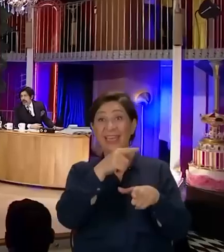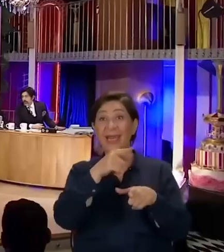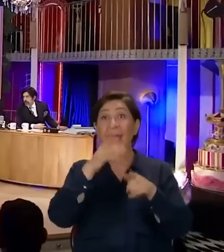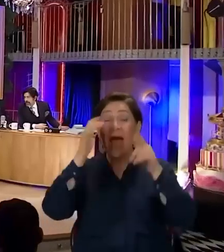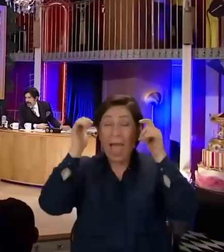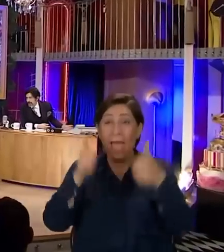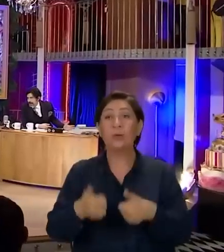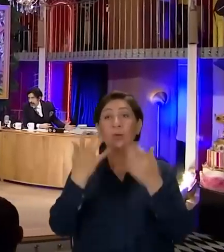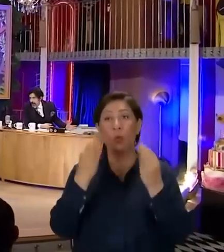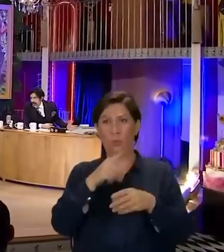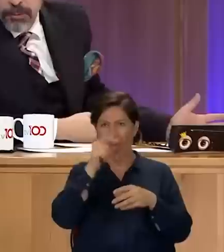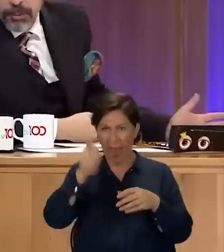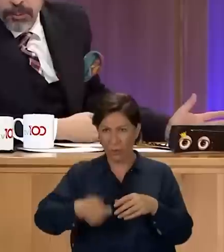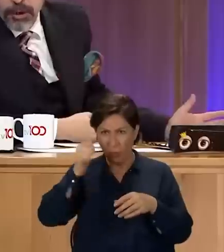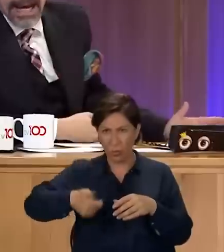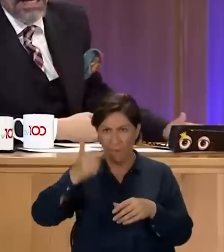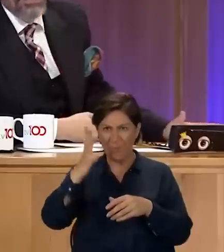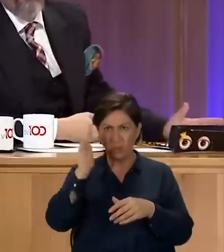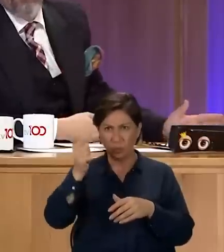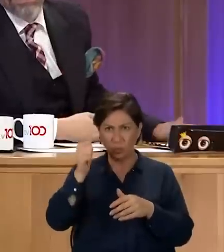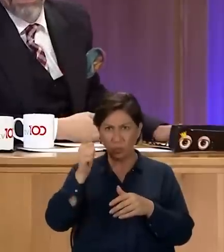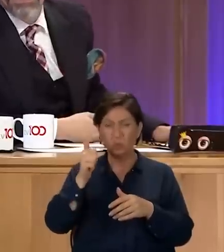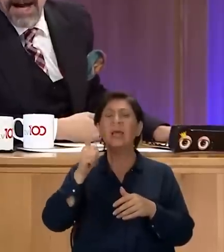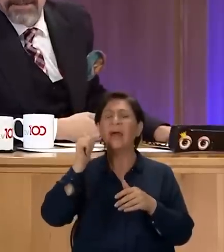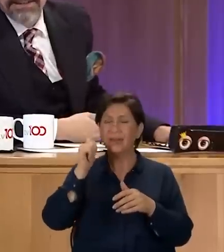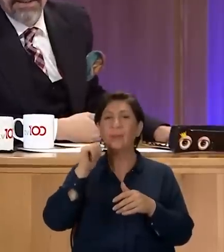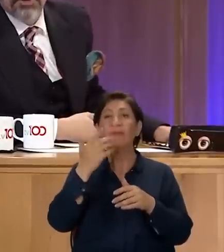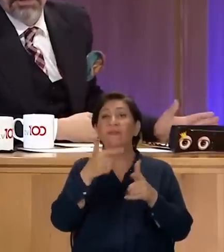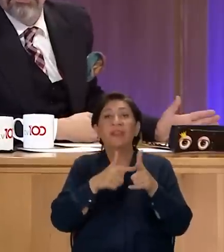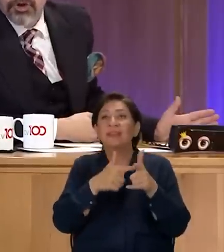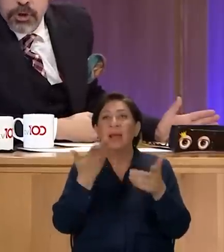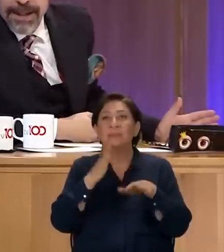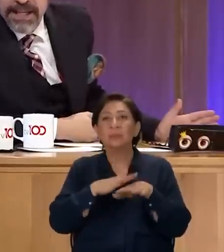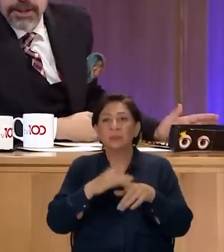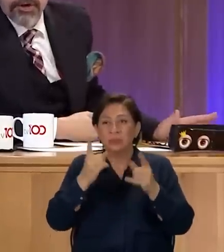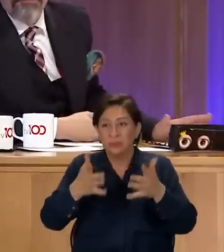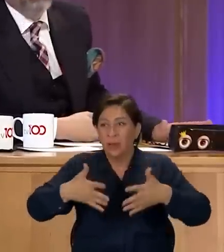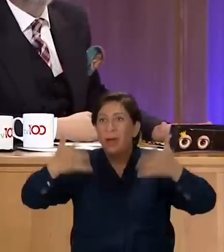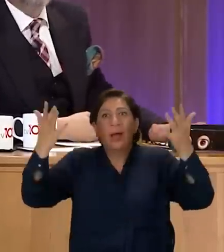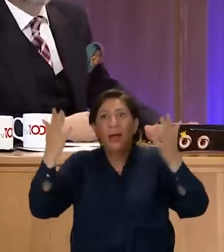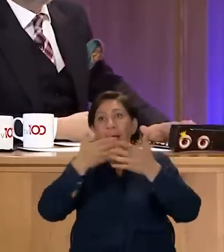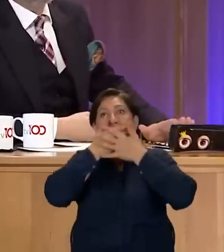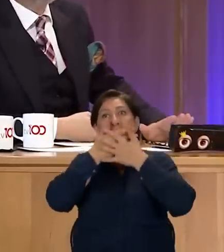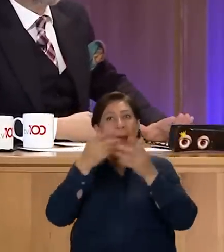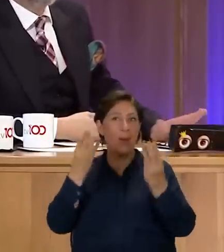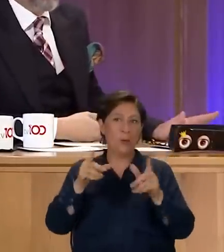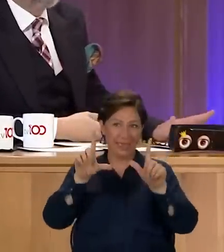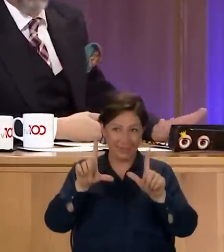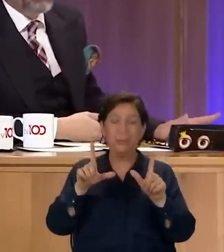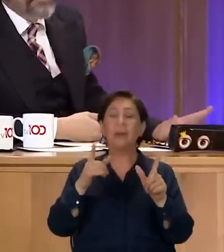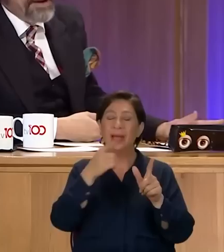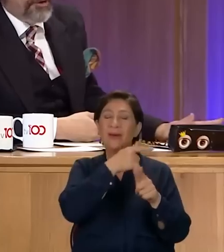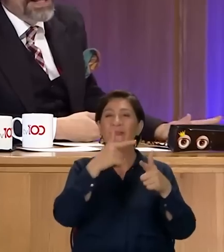bu her gün oluyor galiba değil mi? Bu her gün mü? Bu böyle? Yani evet, Fatih ne yapsın? Tabii ki orada bir coşma gerekiyor. Fatih,